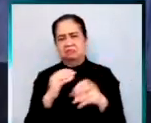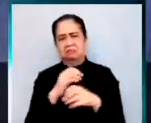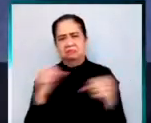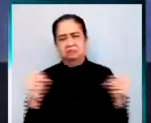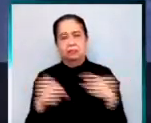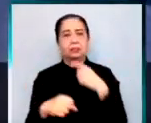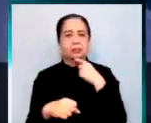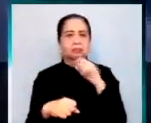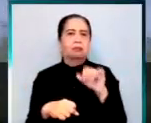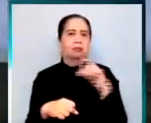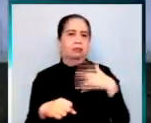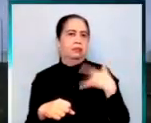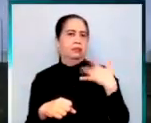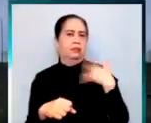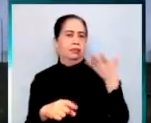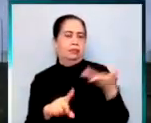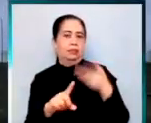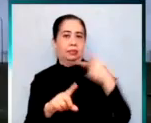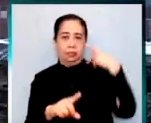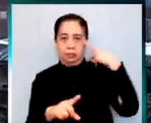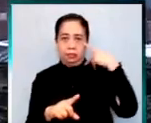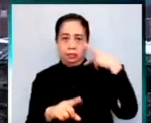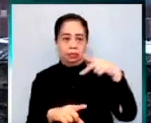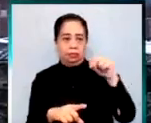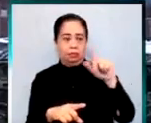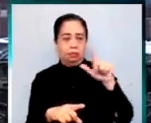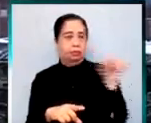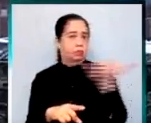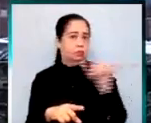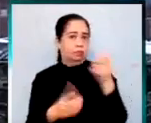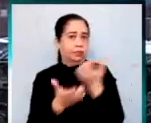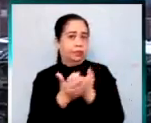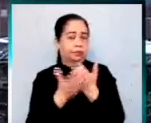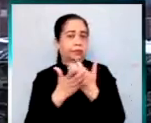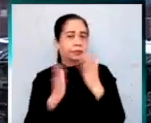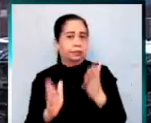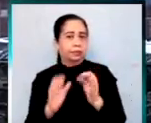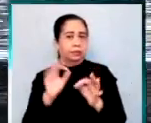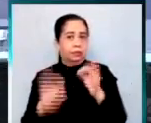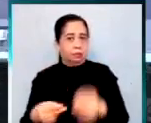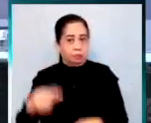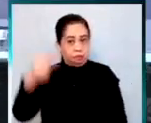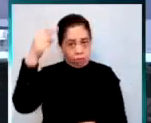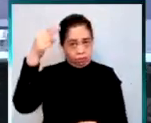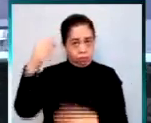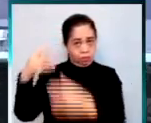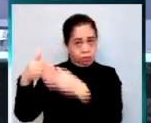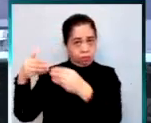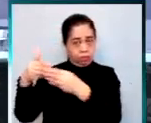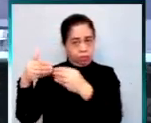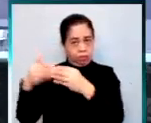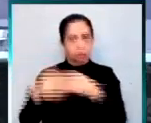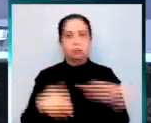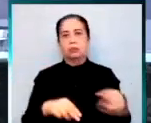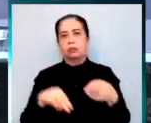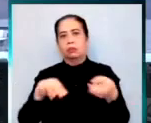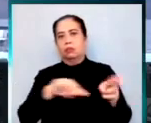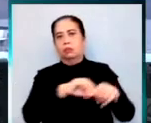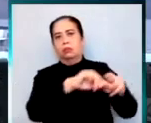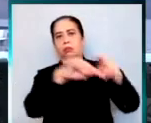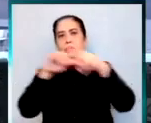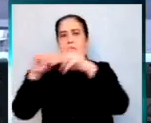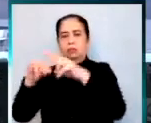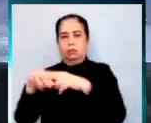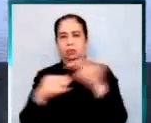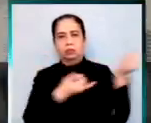ang nararamdaman ni Paul dahil ayon na rin sa mga ekonomista, kapag mataas ang halaga ng dolyar, nagmamahal rin ang mga produktong inaangkat